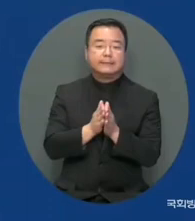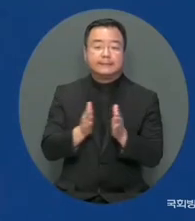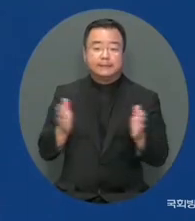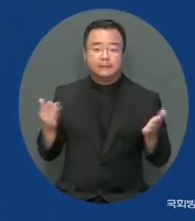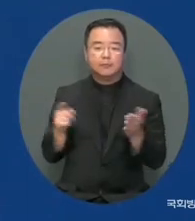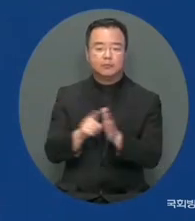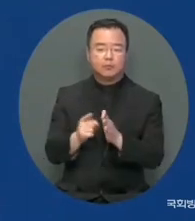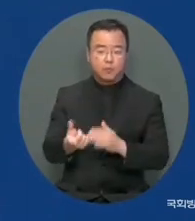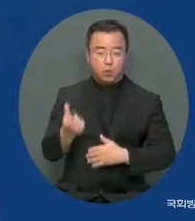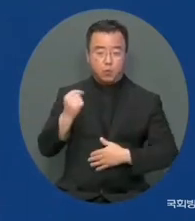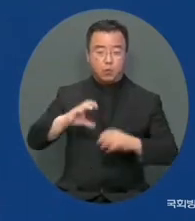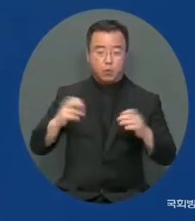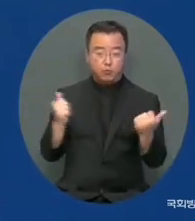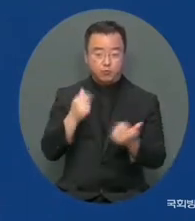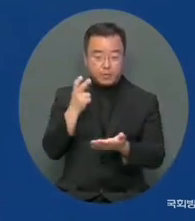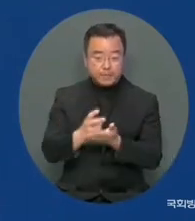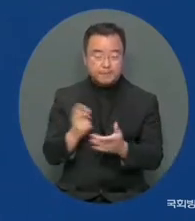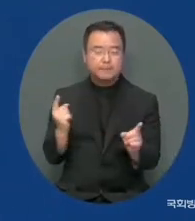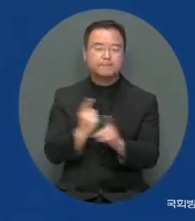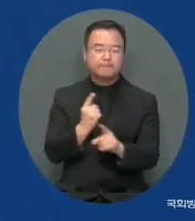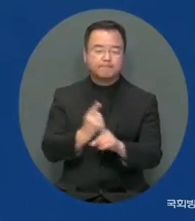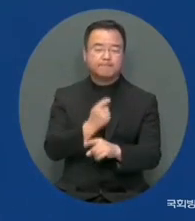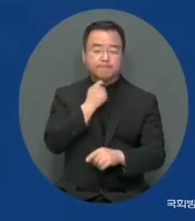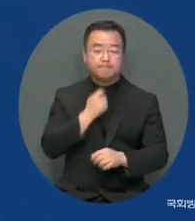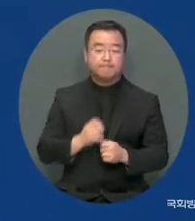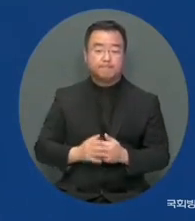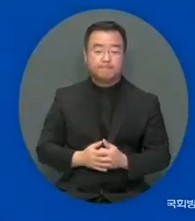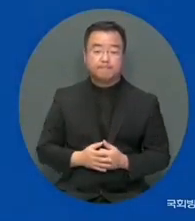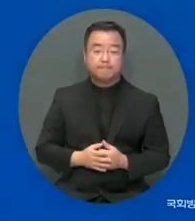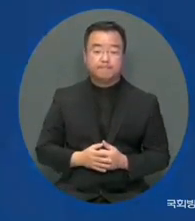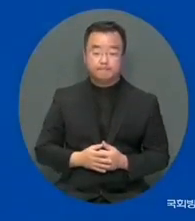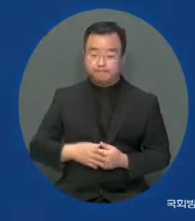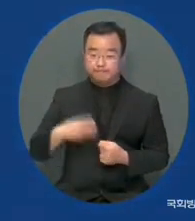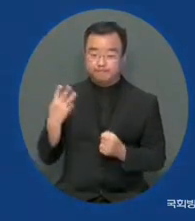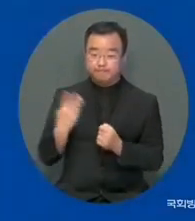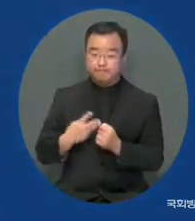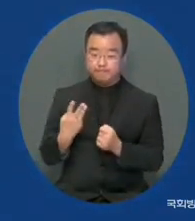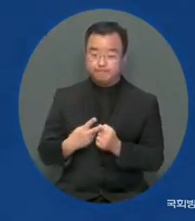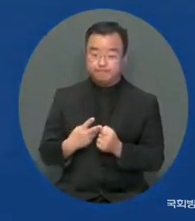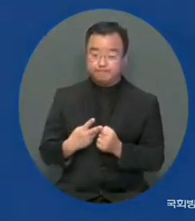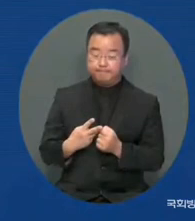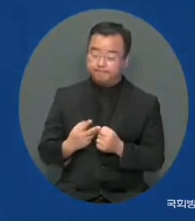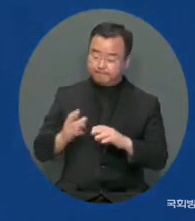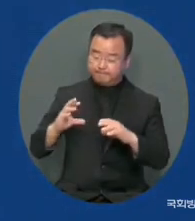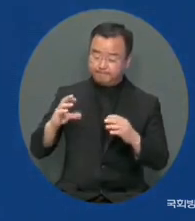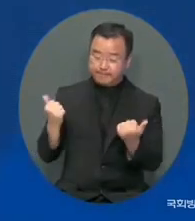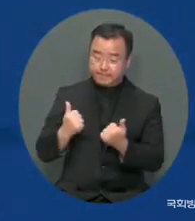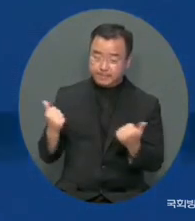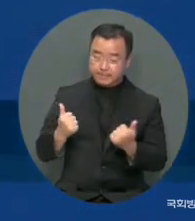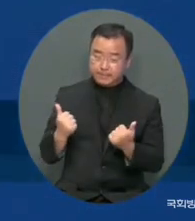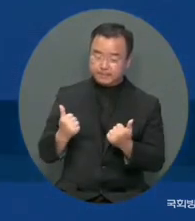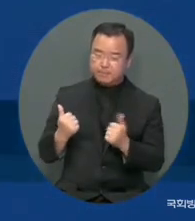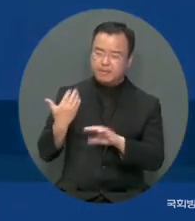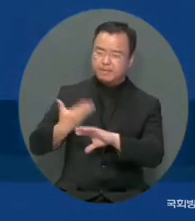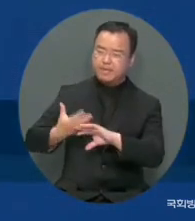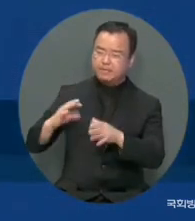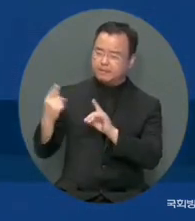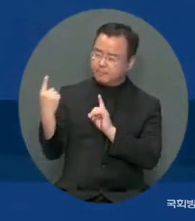조만간 국회법 개정에 착수하겠습니다. 셋째, 의회 외교를 더욱